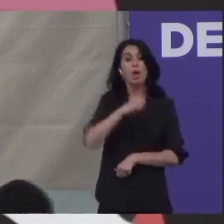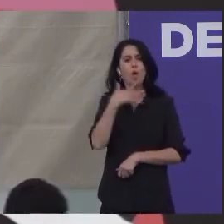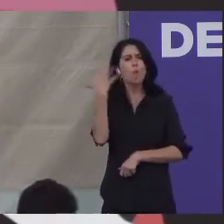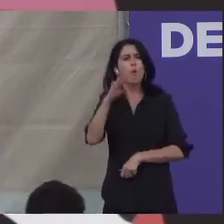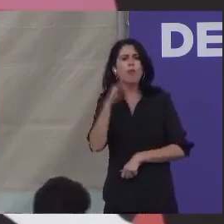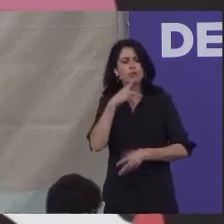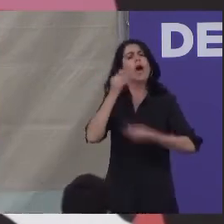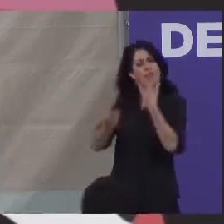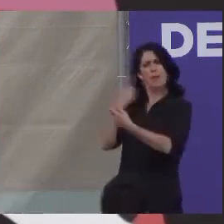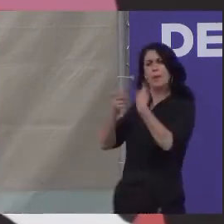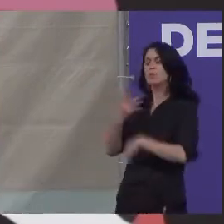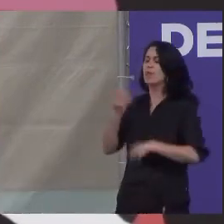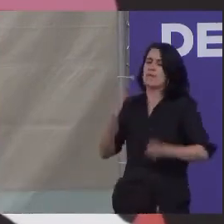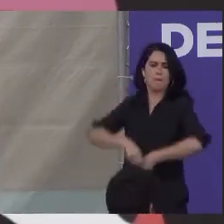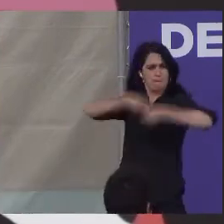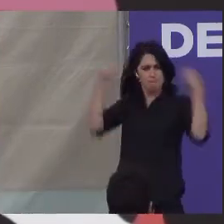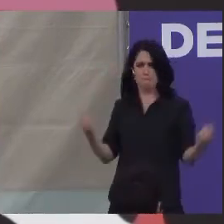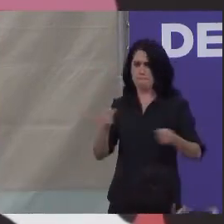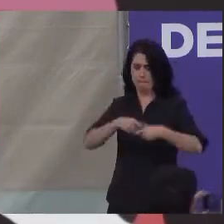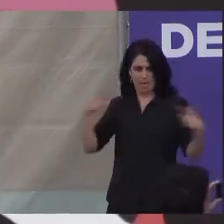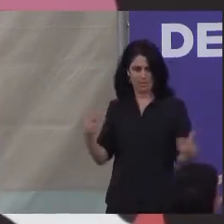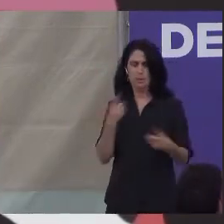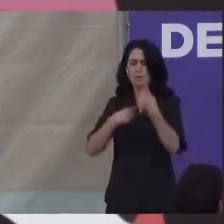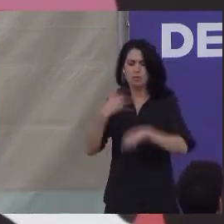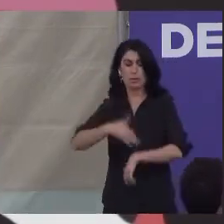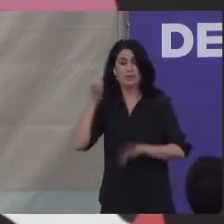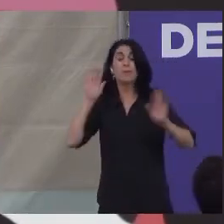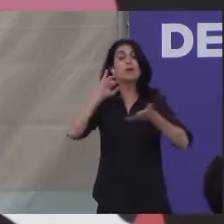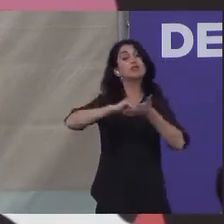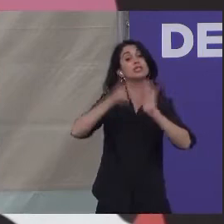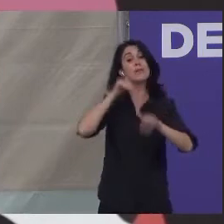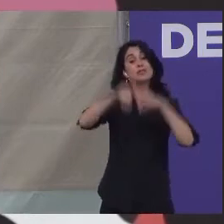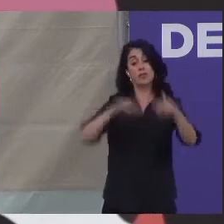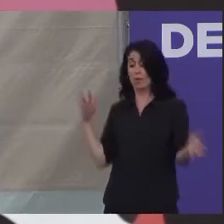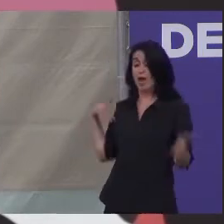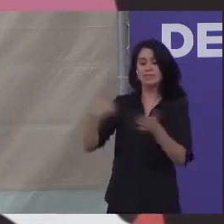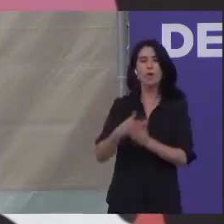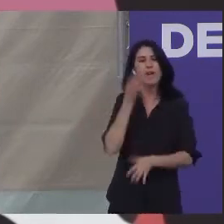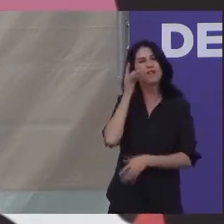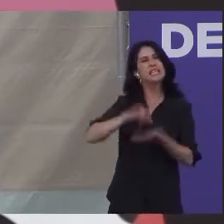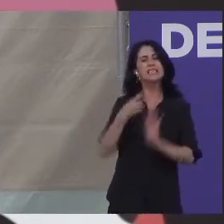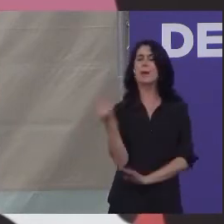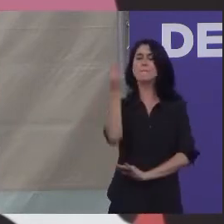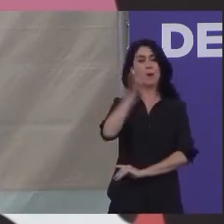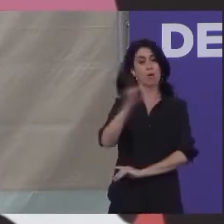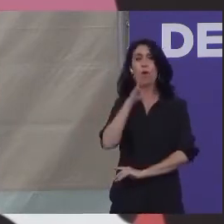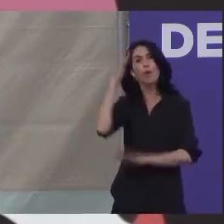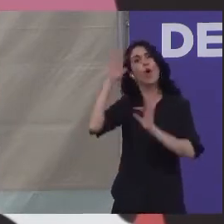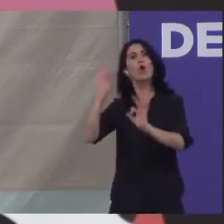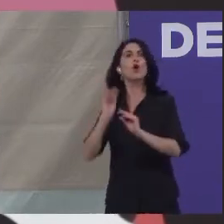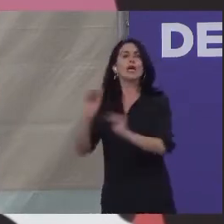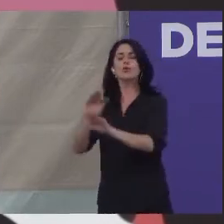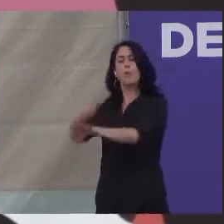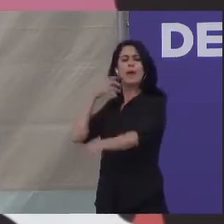fer més. Estem convençuts d'això, però també sabem que els sistemes de votació aplicats fins al moment no són els millors, perquè apliquen una lògica